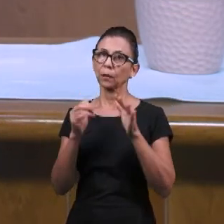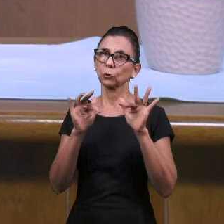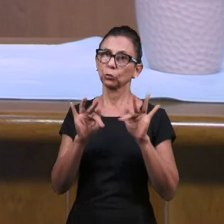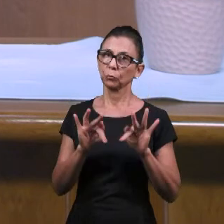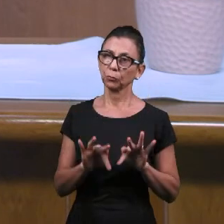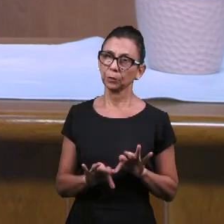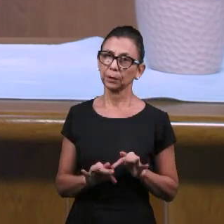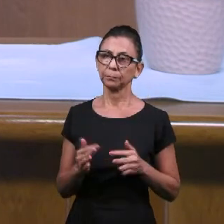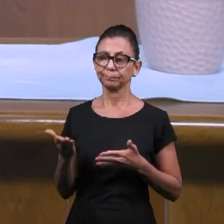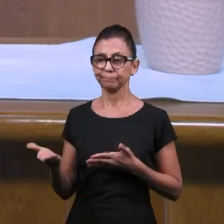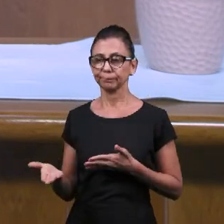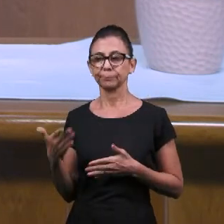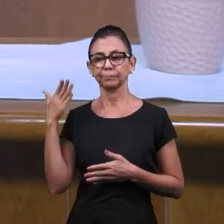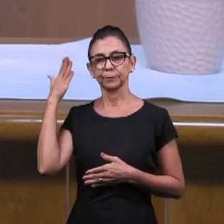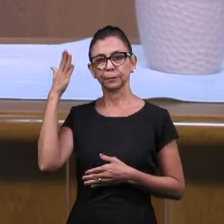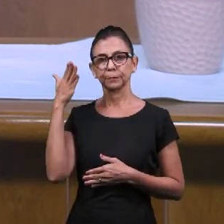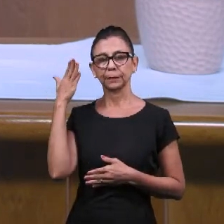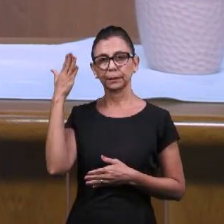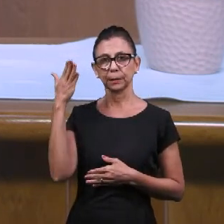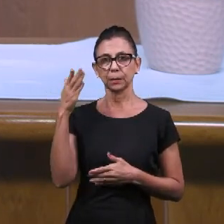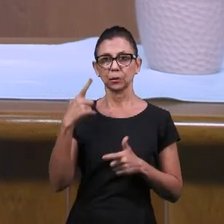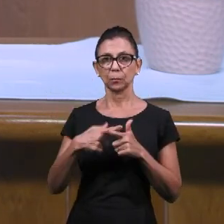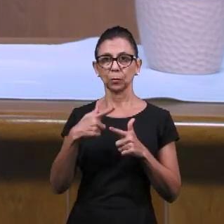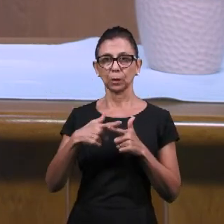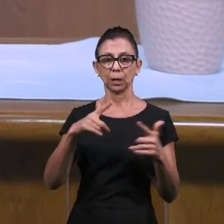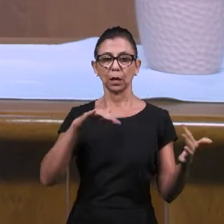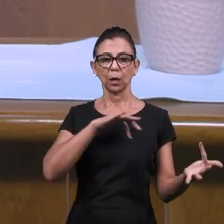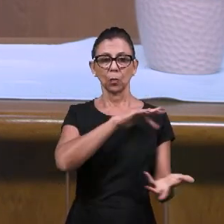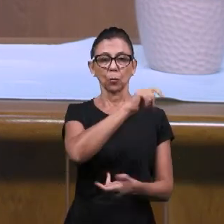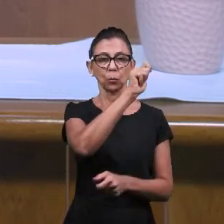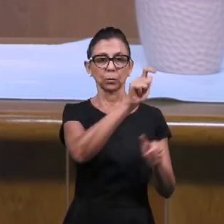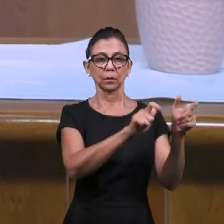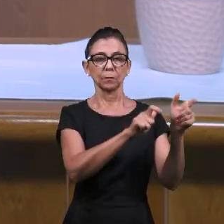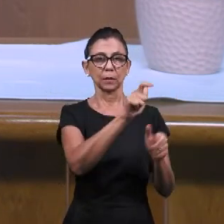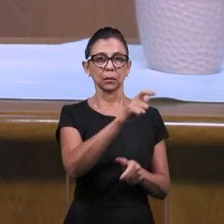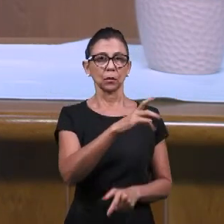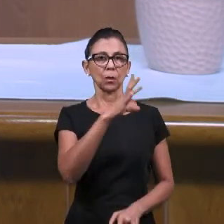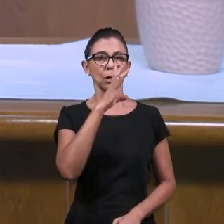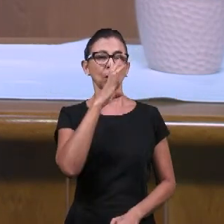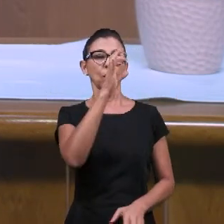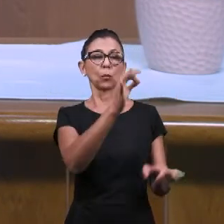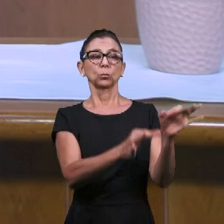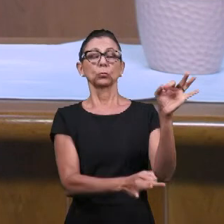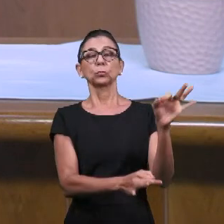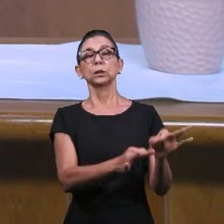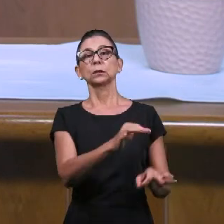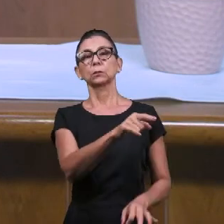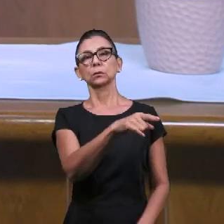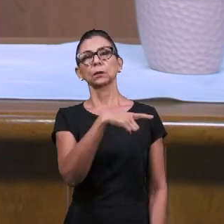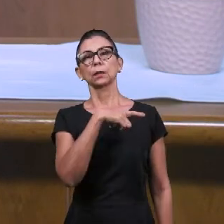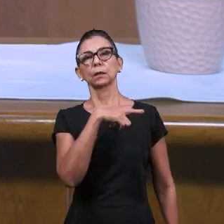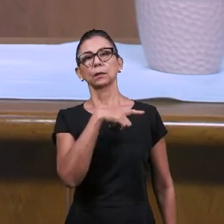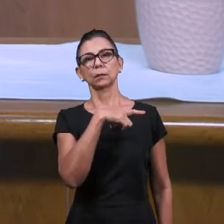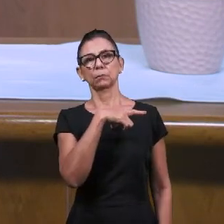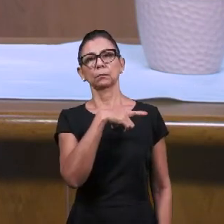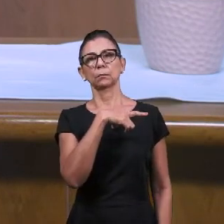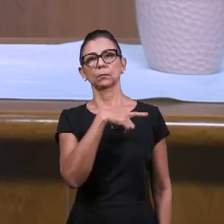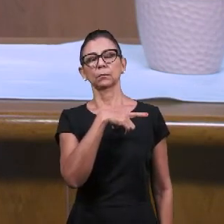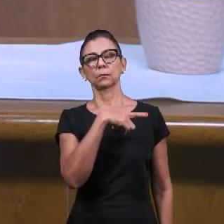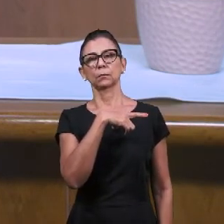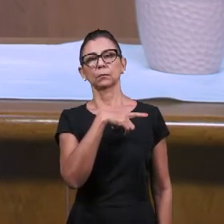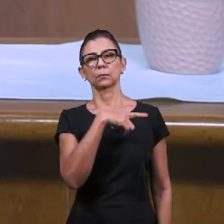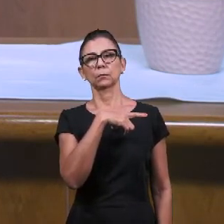час, как было на вечере Господней, у церкви есть послание для всего мира, которое находится под